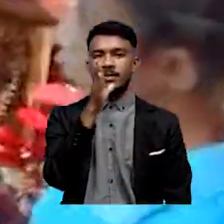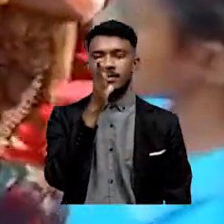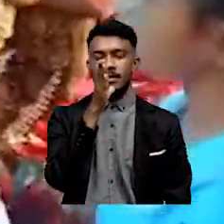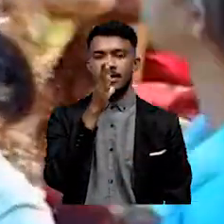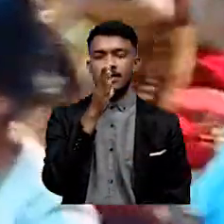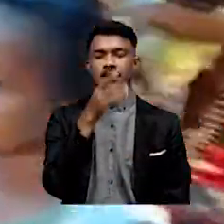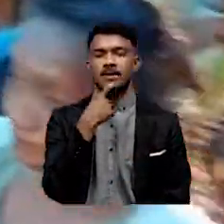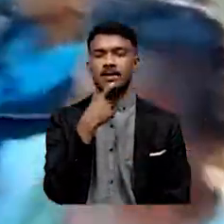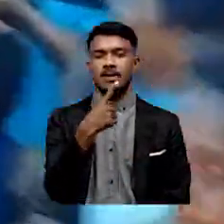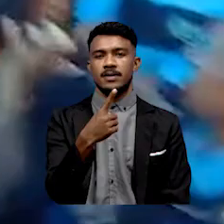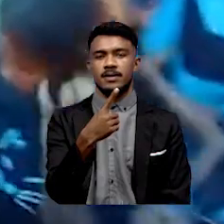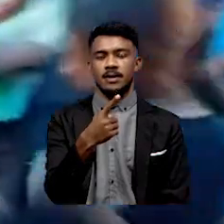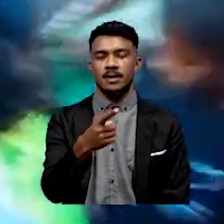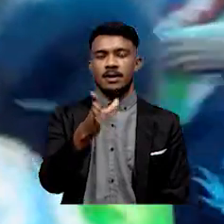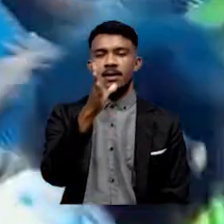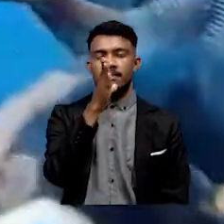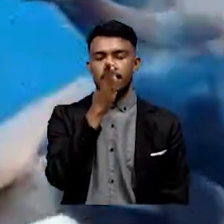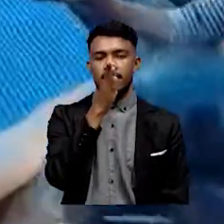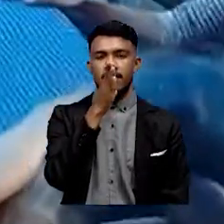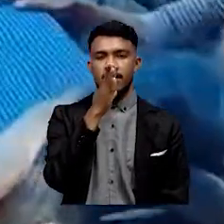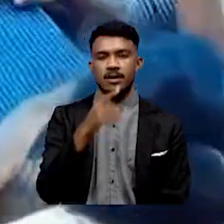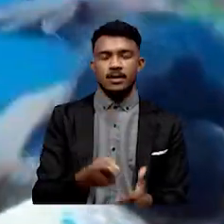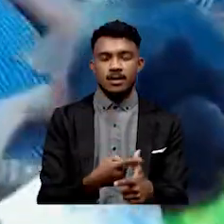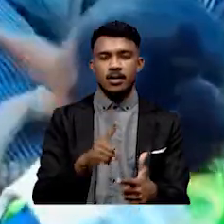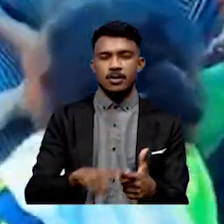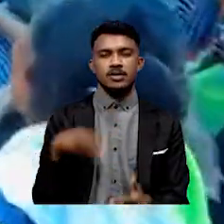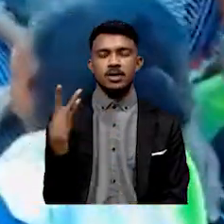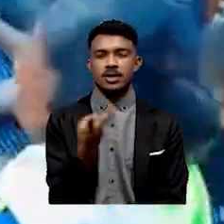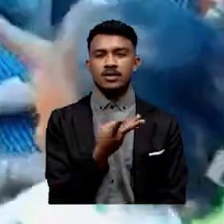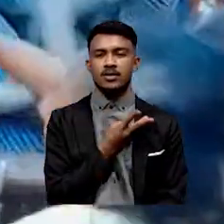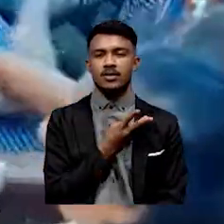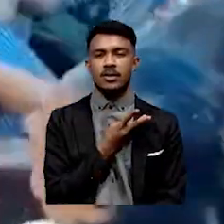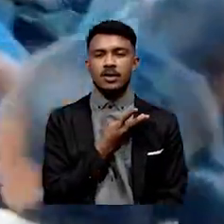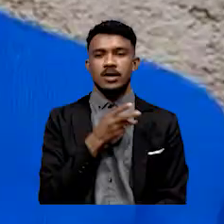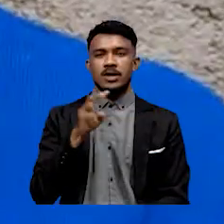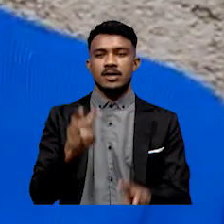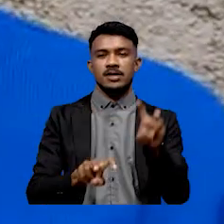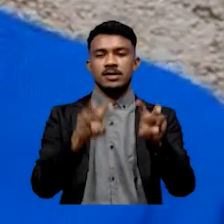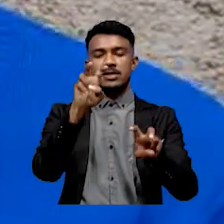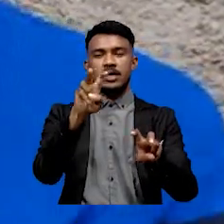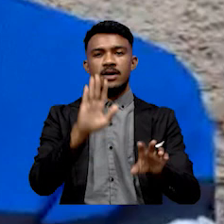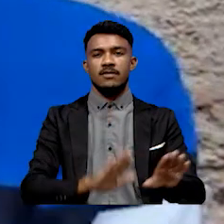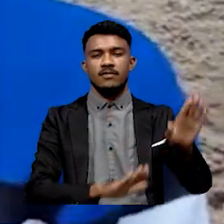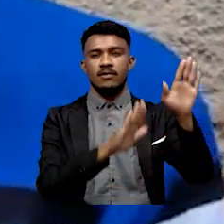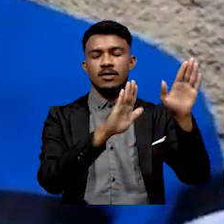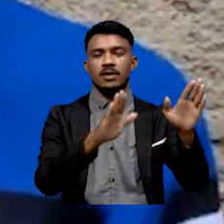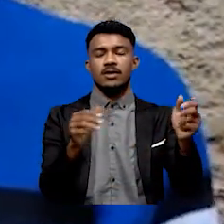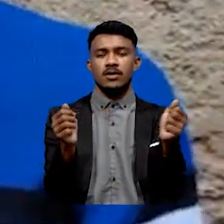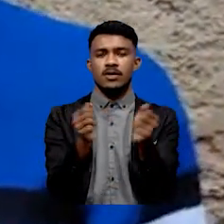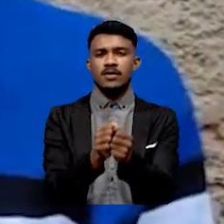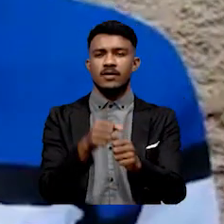kuatnya ama dia nasan ama entau itulah saya follow wanedit saya yang fatuk letenne